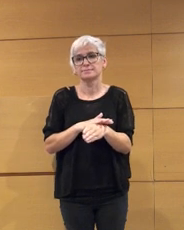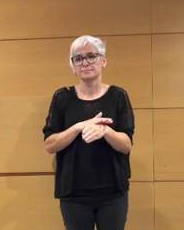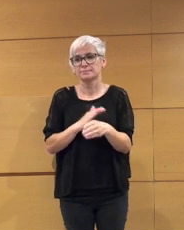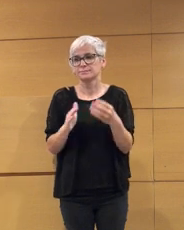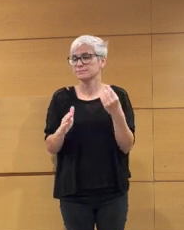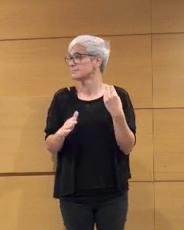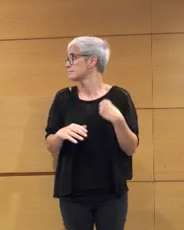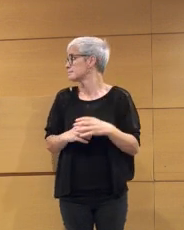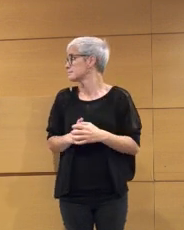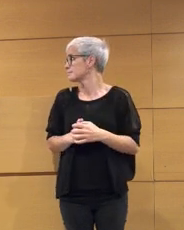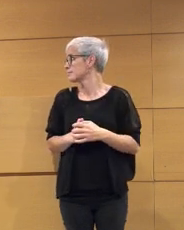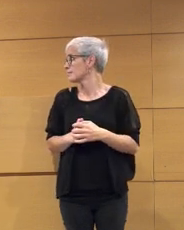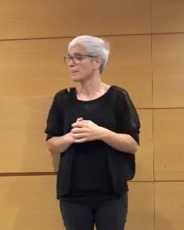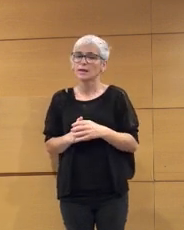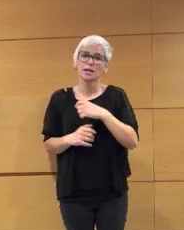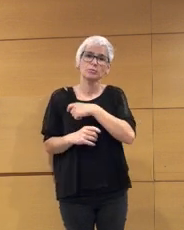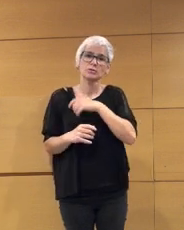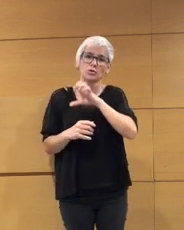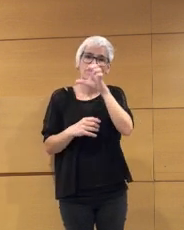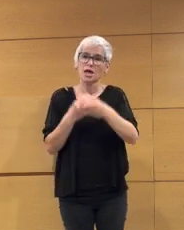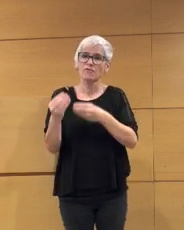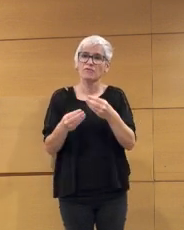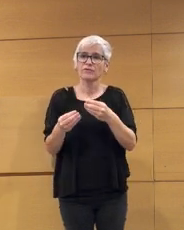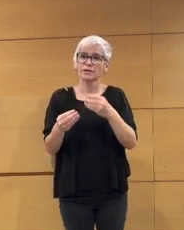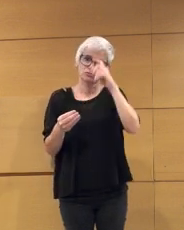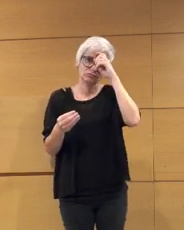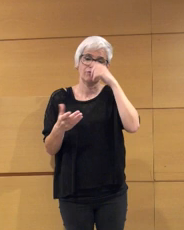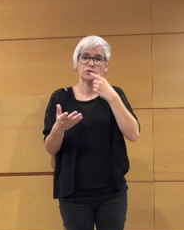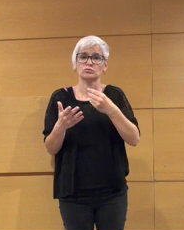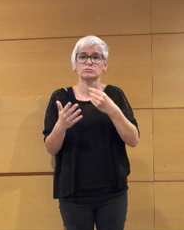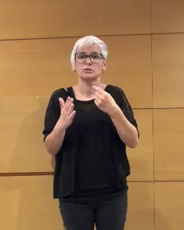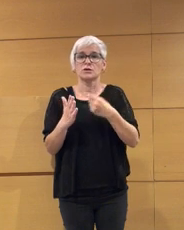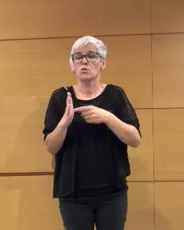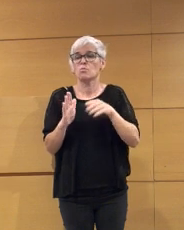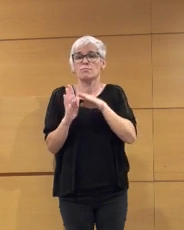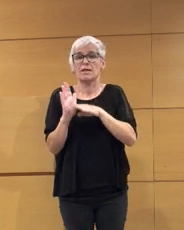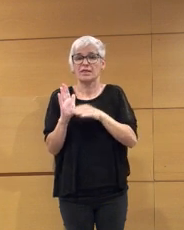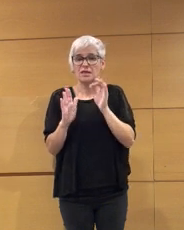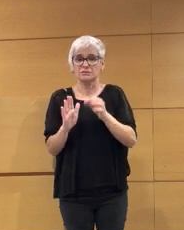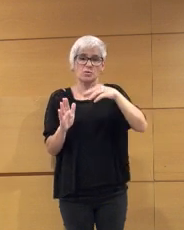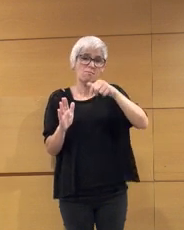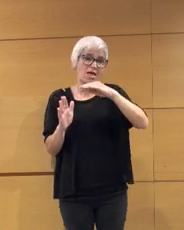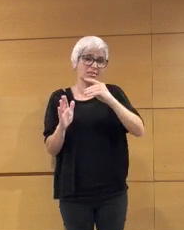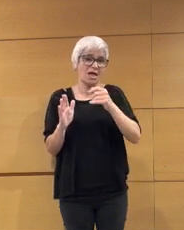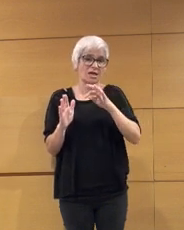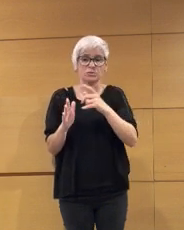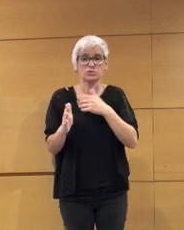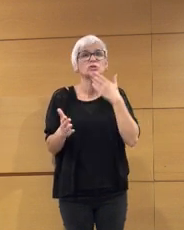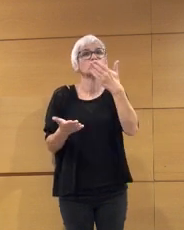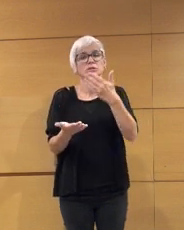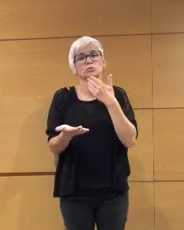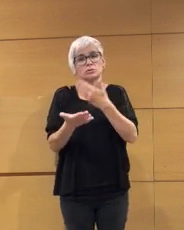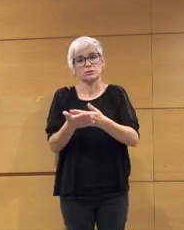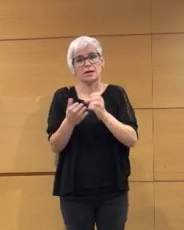la Comissió Europea és el que s'anomena un mandat, un standardization request, una sol·licitud